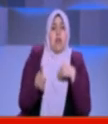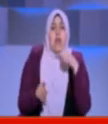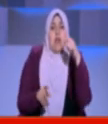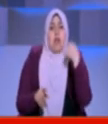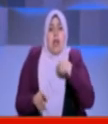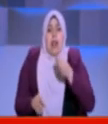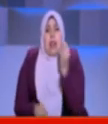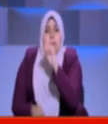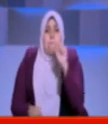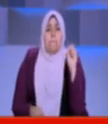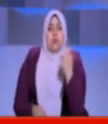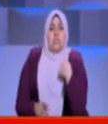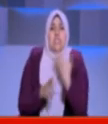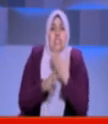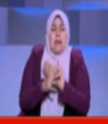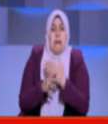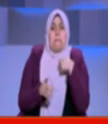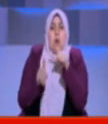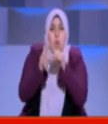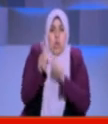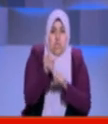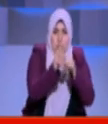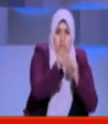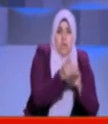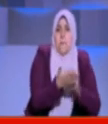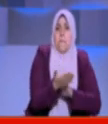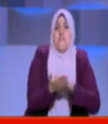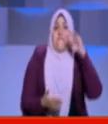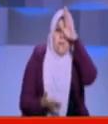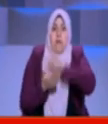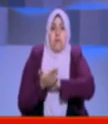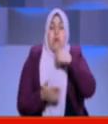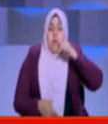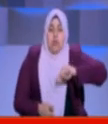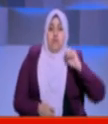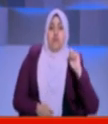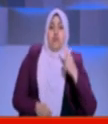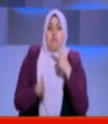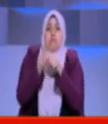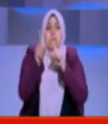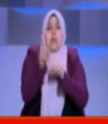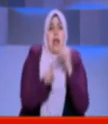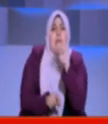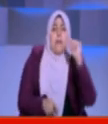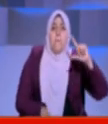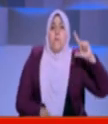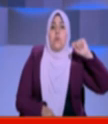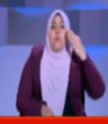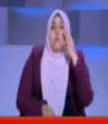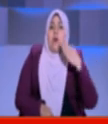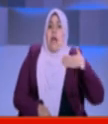لكن هكذا واقعنا والتزمنا بتلك السياقات، واليوم نشهد